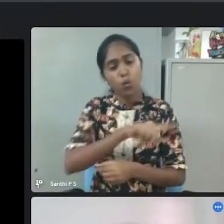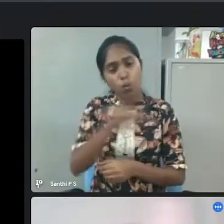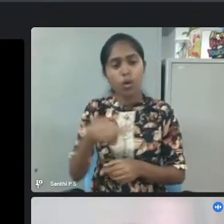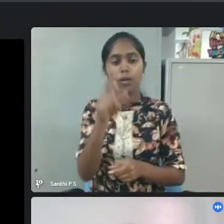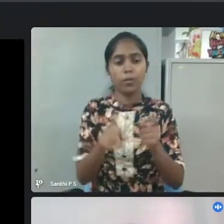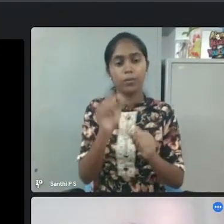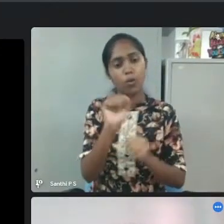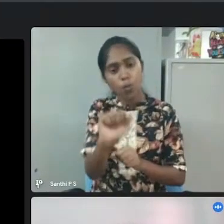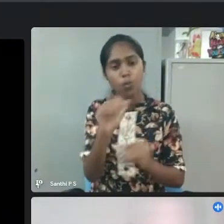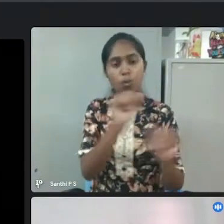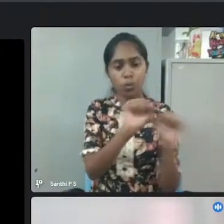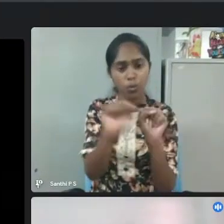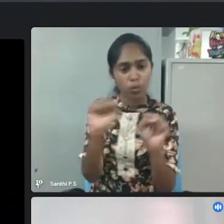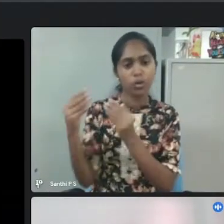ഓരോരുത്തർക്കുമുണ്ട്.